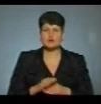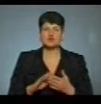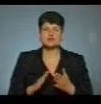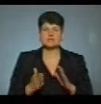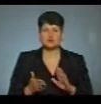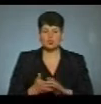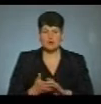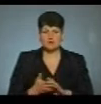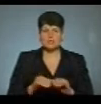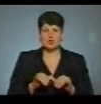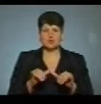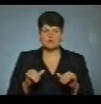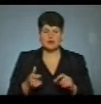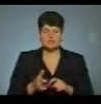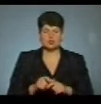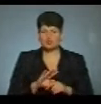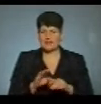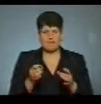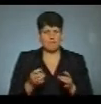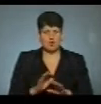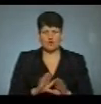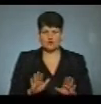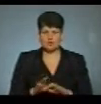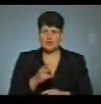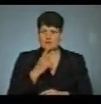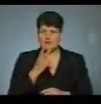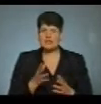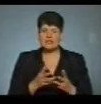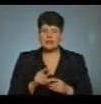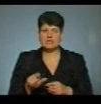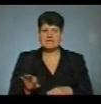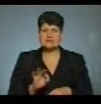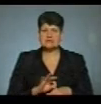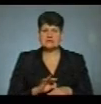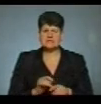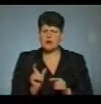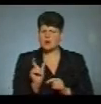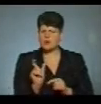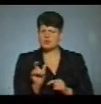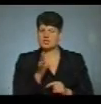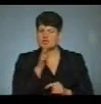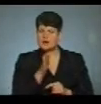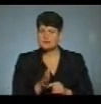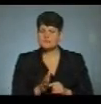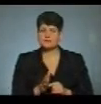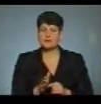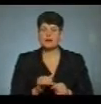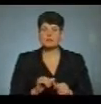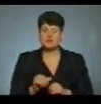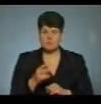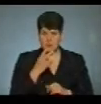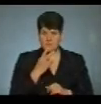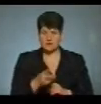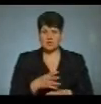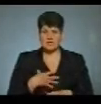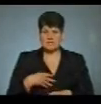ситуація розвивається дуже непросто, і ми бачимо кількість людей, які захворіли за дуже короткий проміжок часу, так? Крім цього, ми бачимо